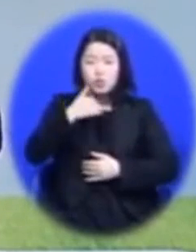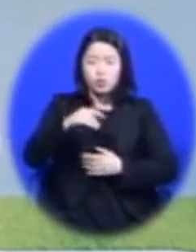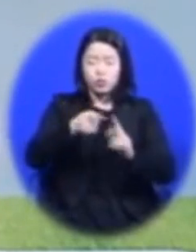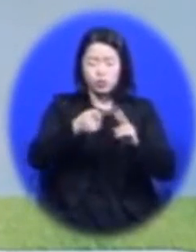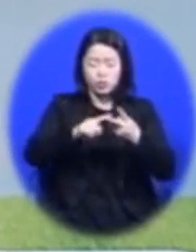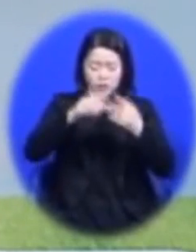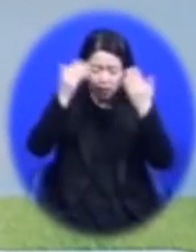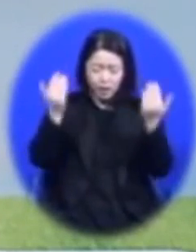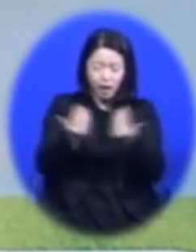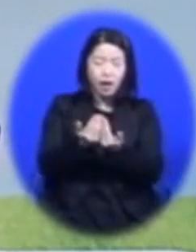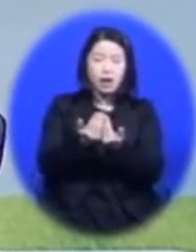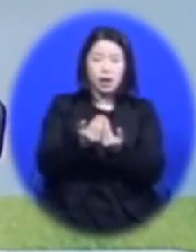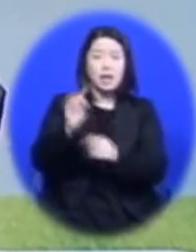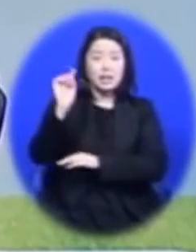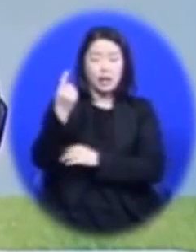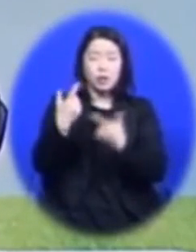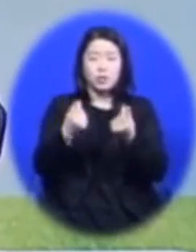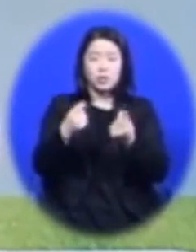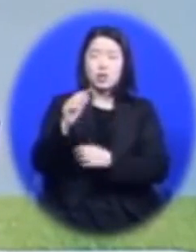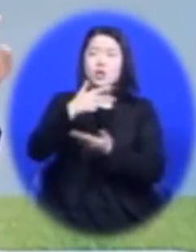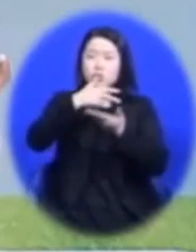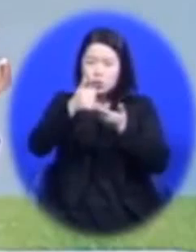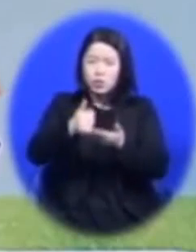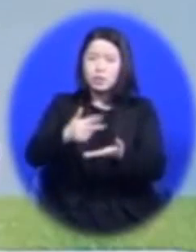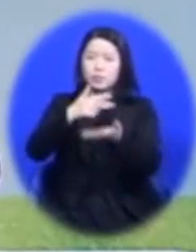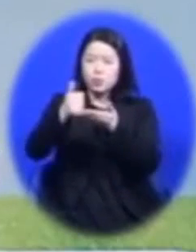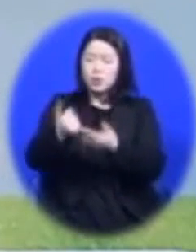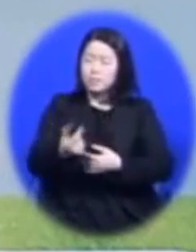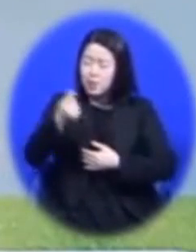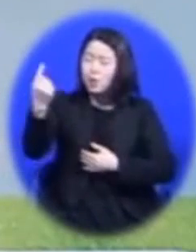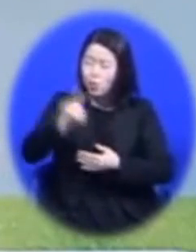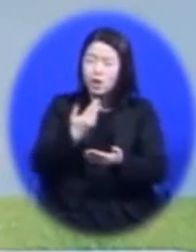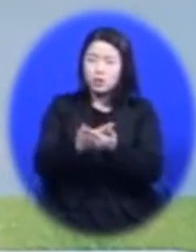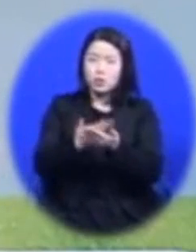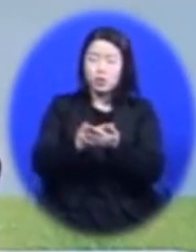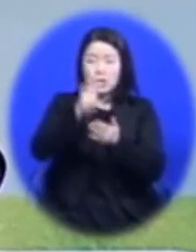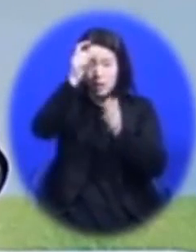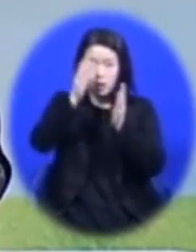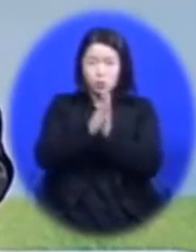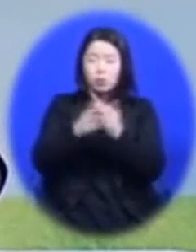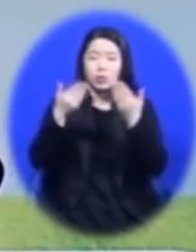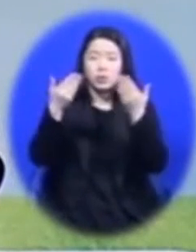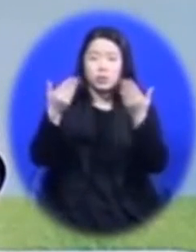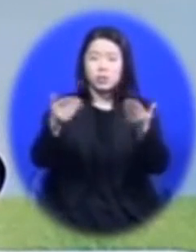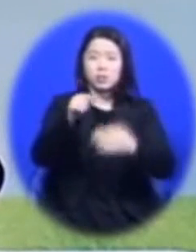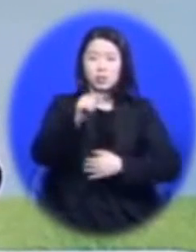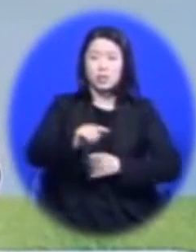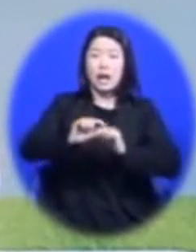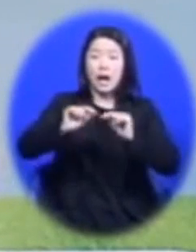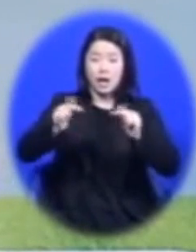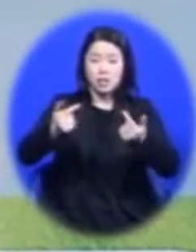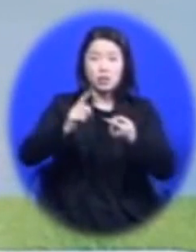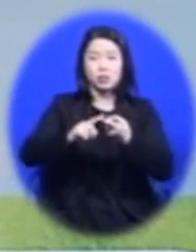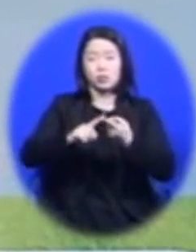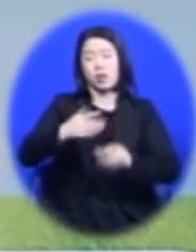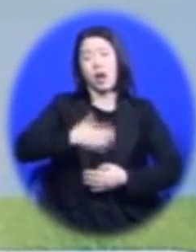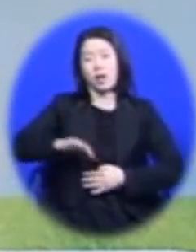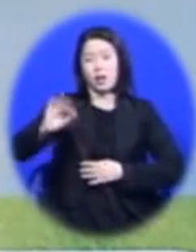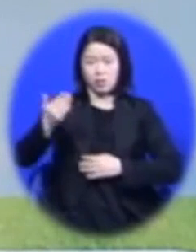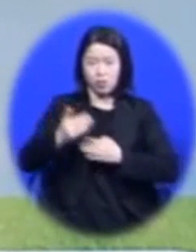다윗처럼 주님, 주님 빨리 좀 와주세요 이렇게 기도하는 게 아니라는 사실을 아셔야